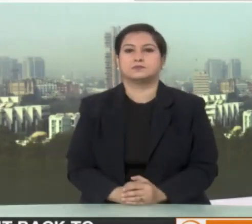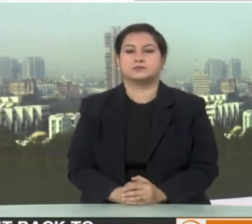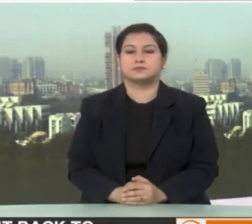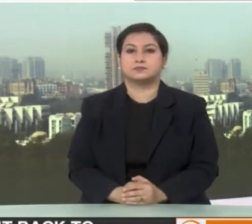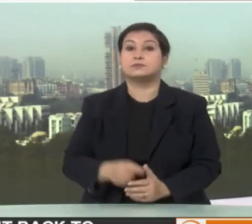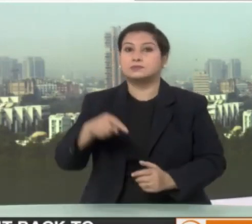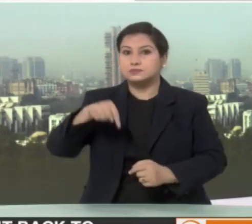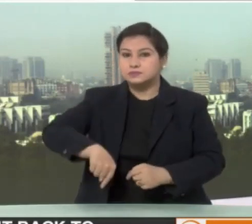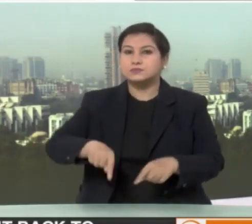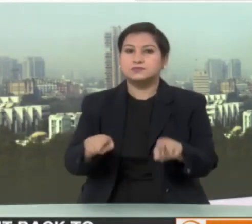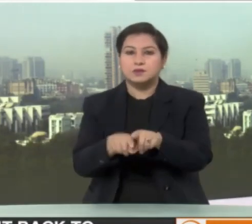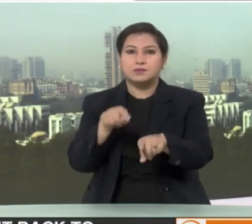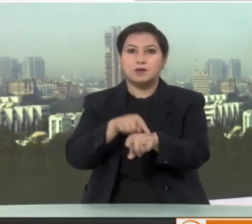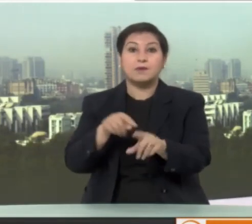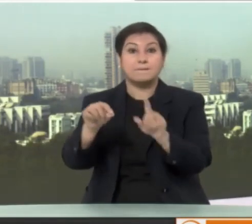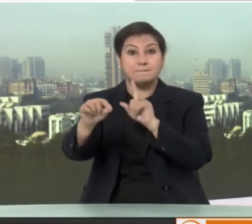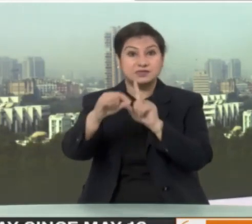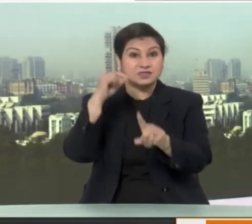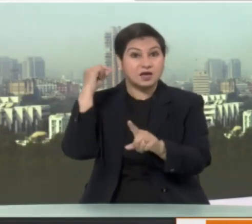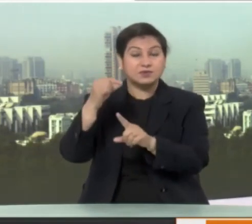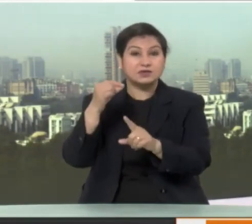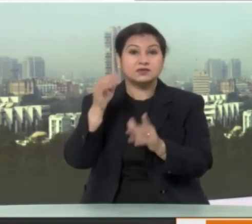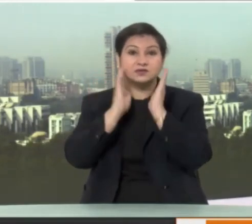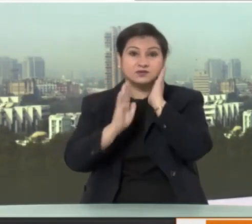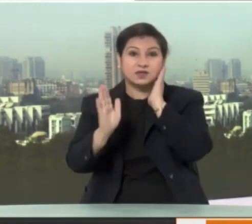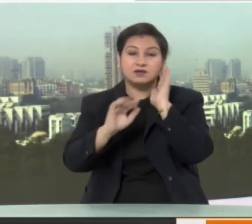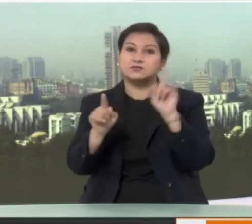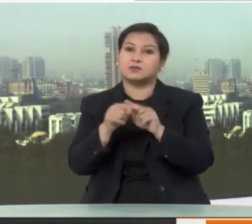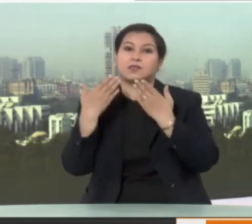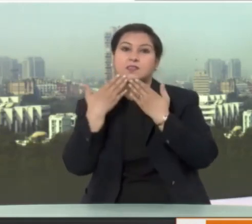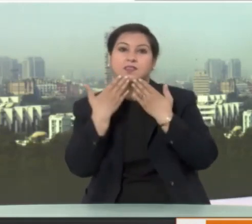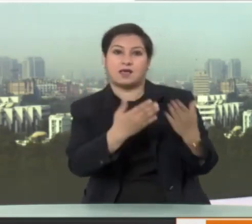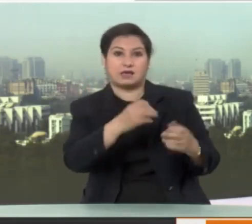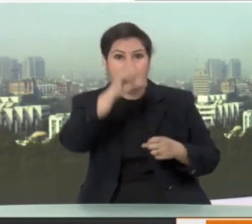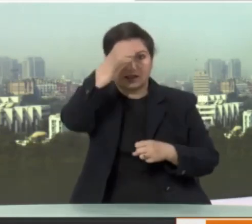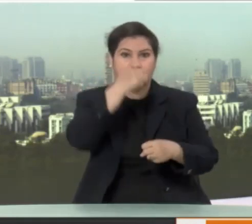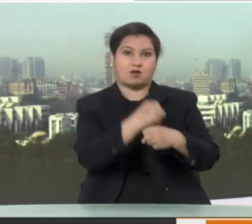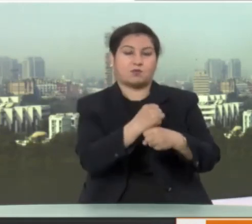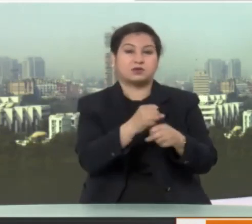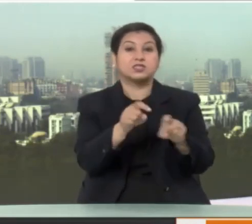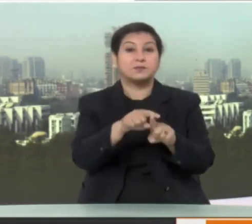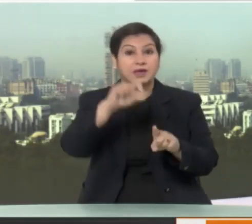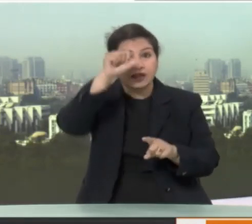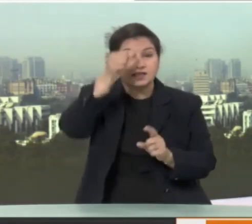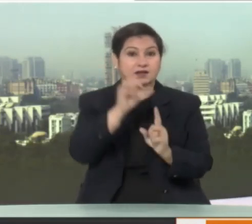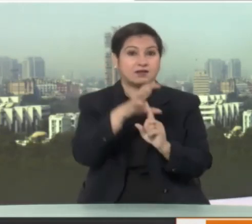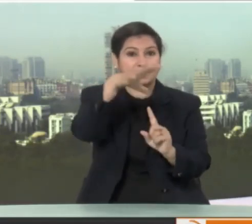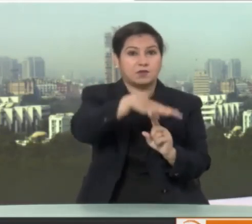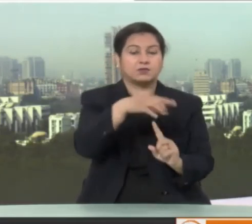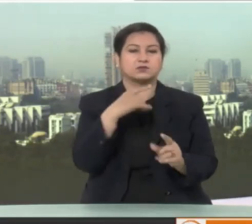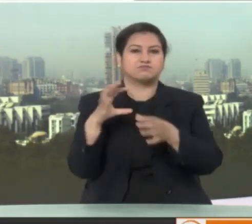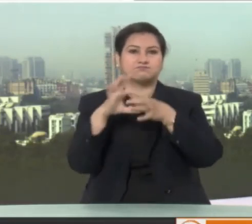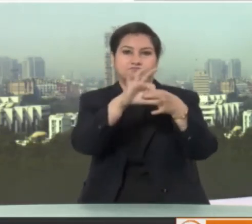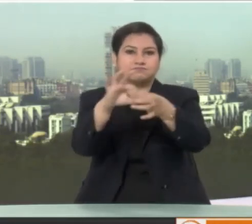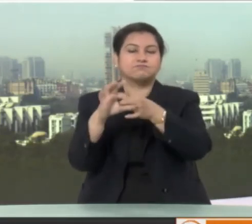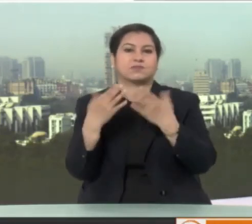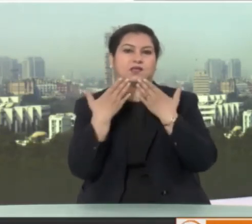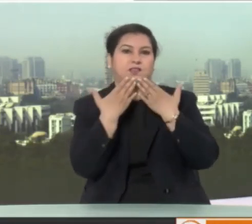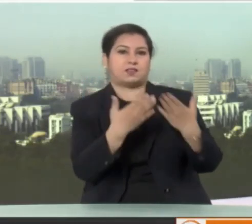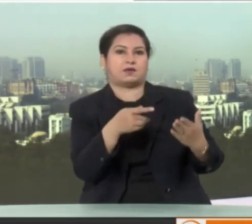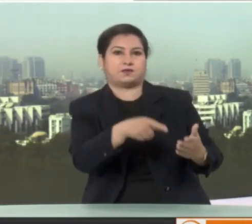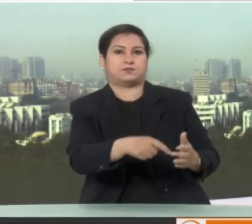During this, Punjabi folk singer Ginni Mahi also thanked the Indian government and the Indian embassy for their cooperation.